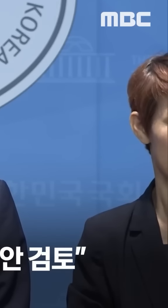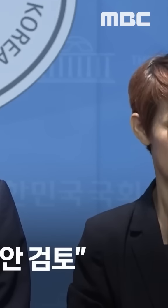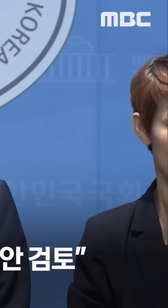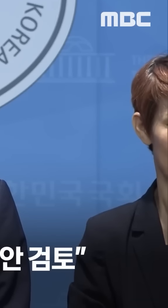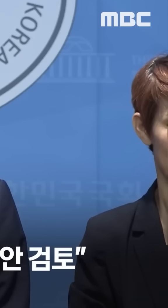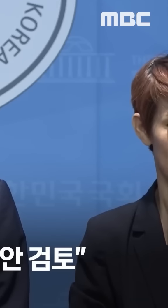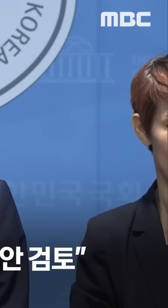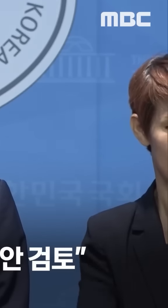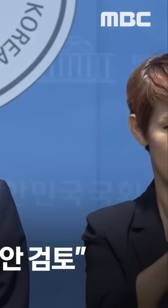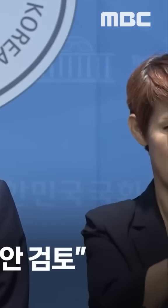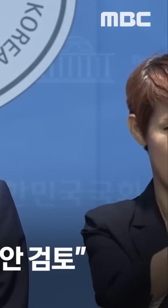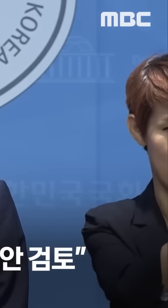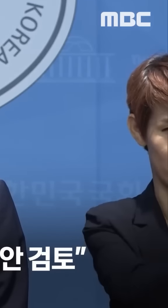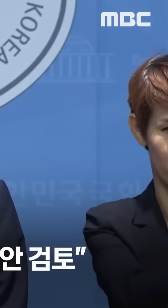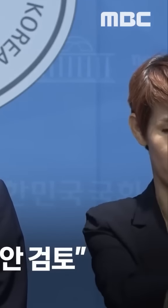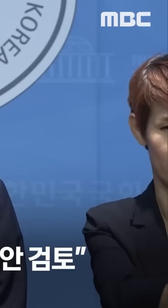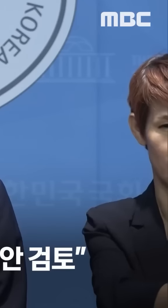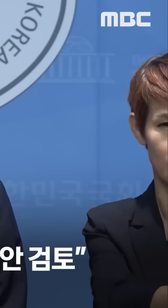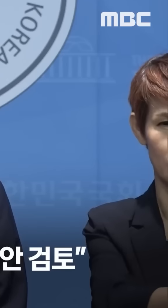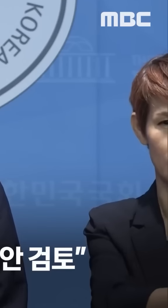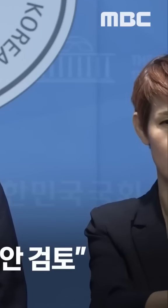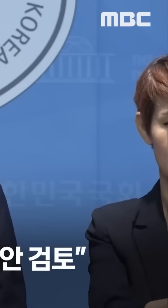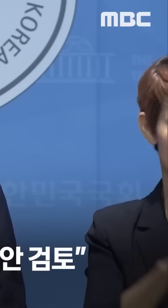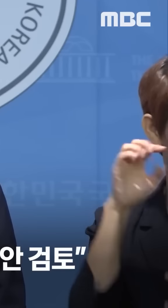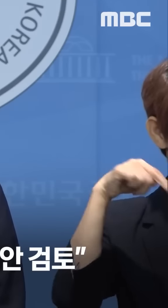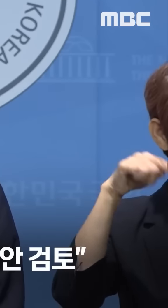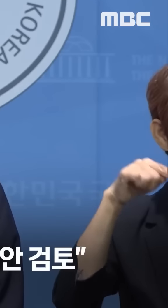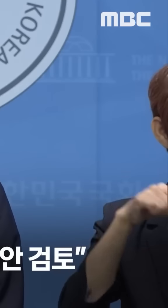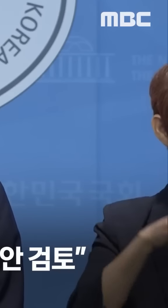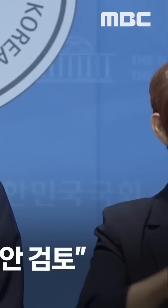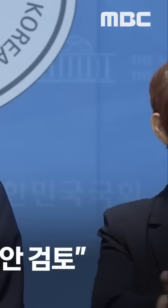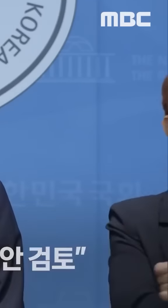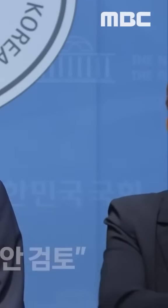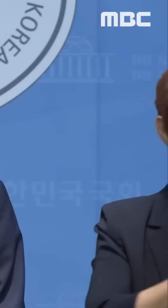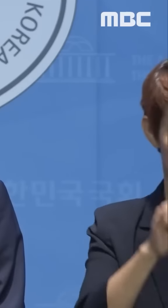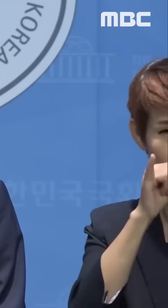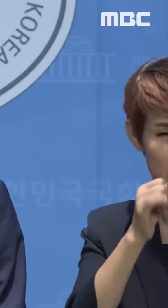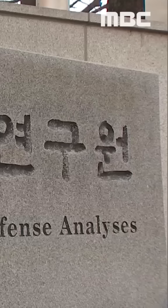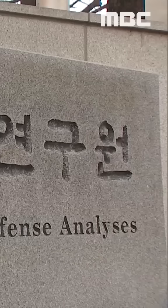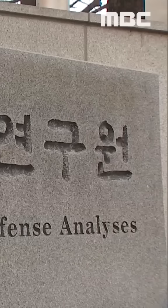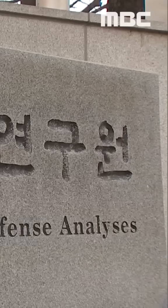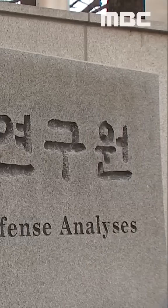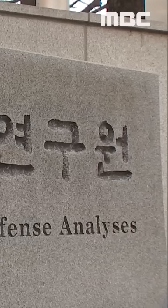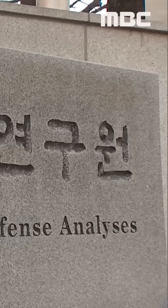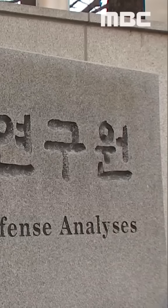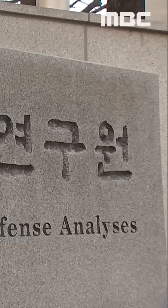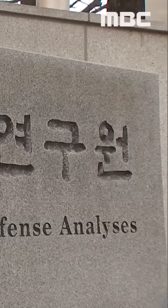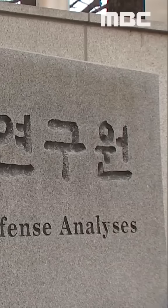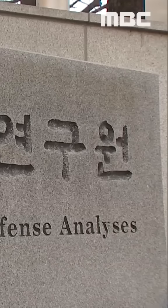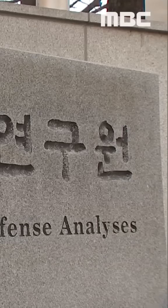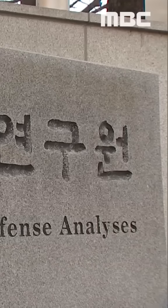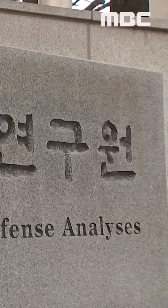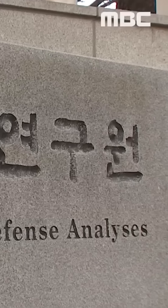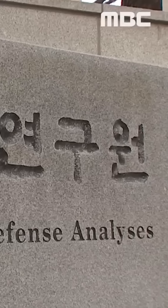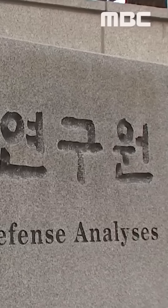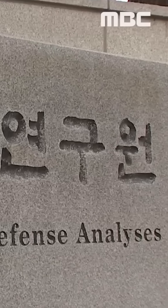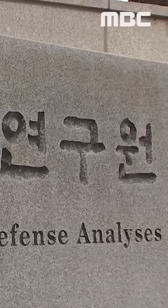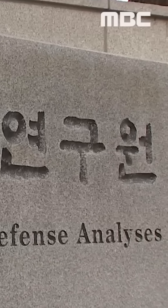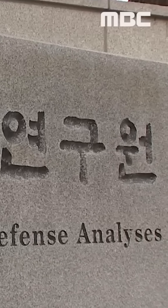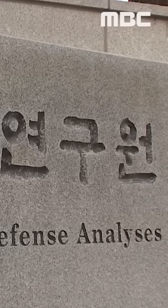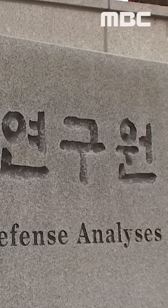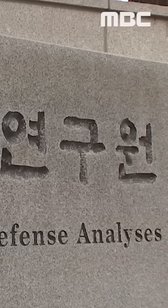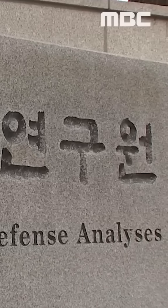경계병 역할을 할 수 있도록 하는 법안을 검토하고 있다고 말한 사실이 알려져 논란이 일고 있습니다. 성 위원장은 오늘 한국국방연구원이